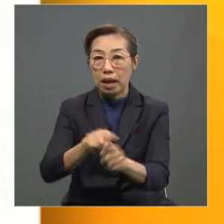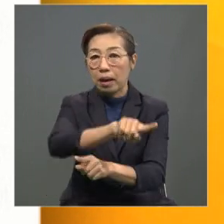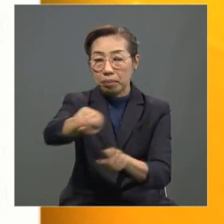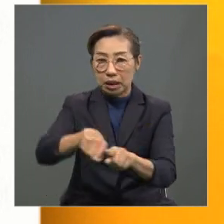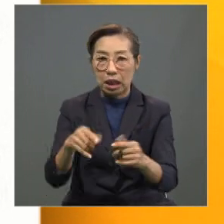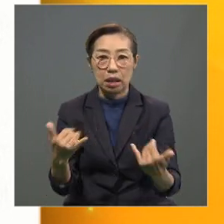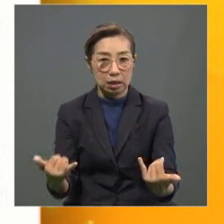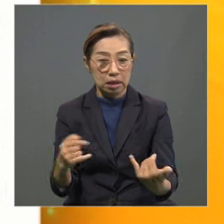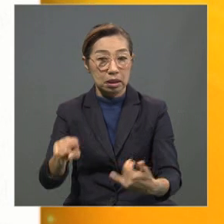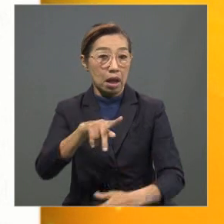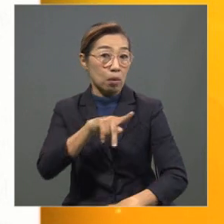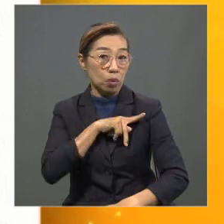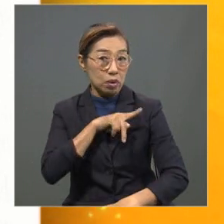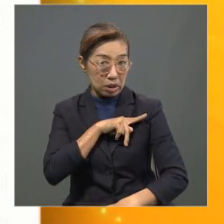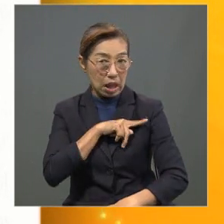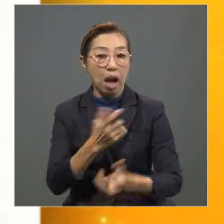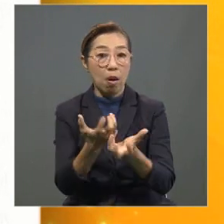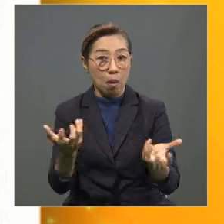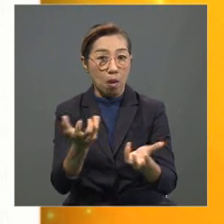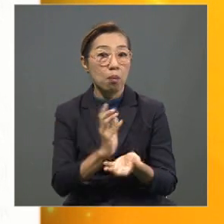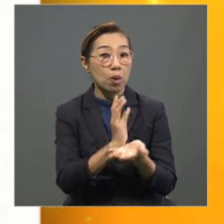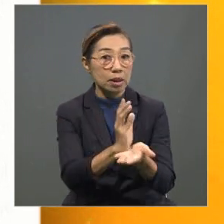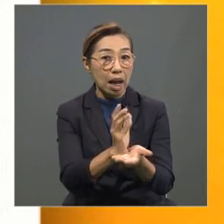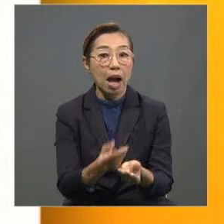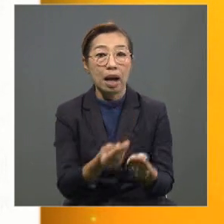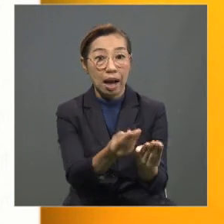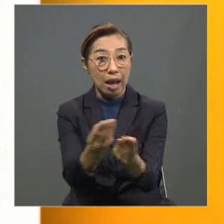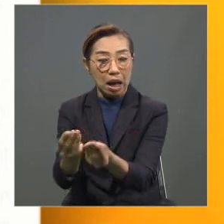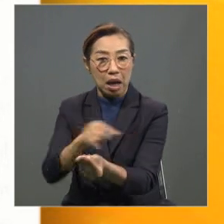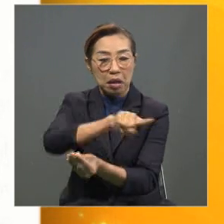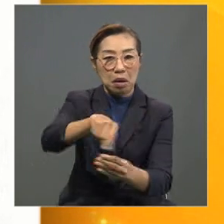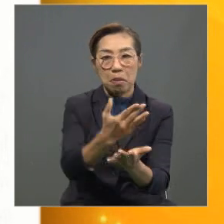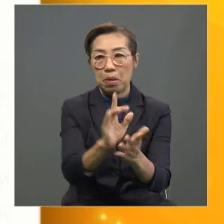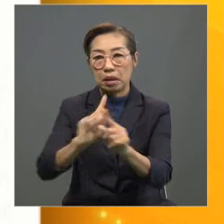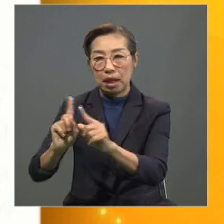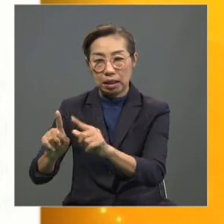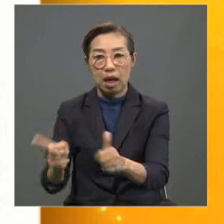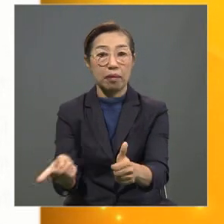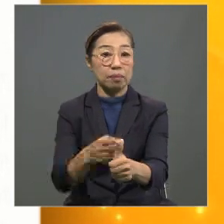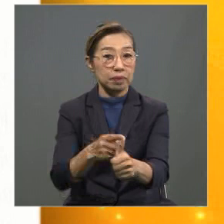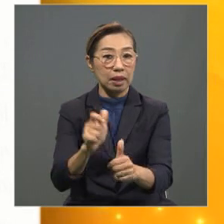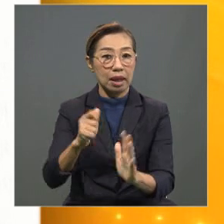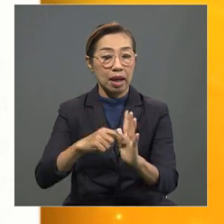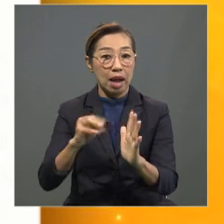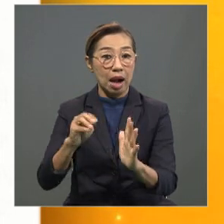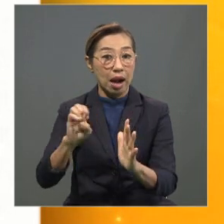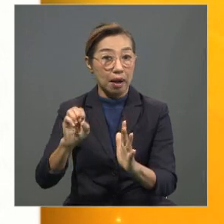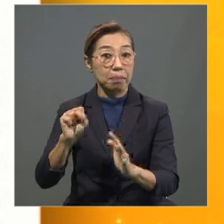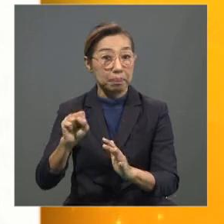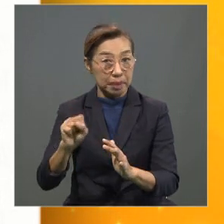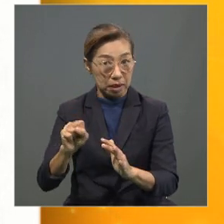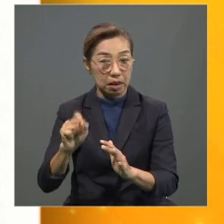ให้ตามหลักพระพุทธศาสนานั้นจำแนกได้เป็นหลายสถานกล่าวคืออามิตทานการให้วัตถุสิ่ง